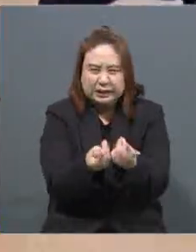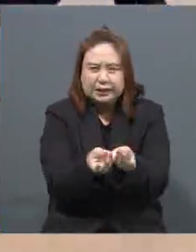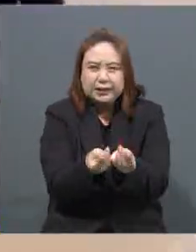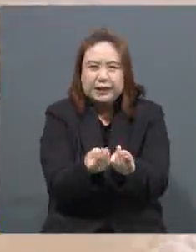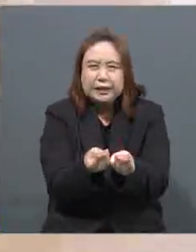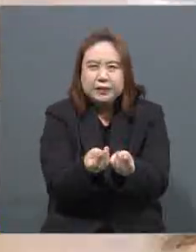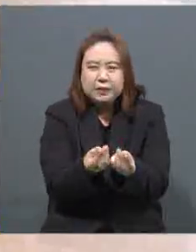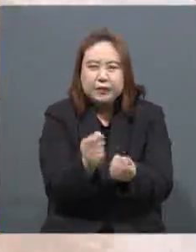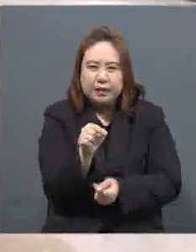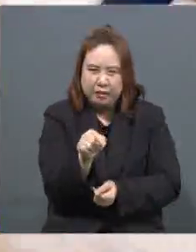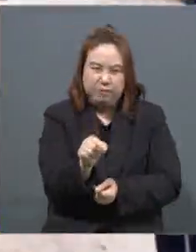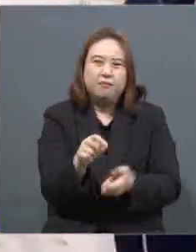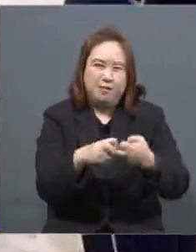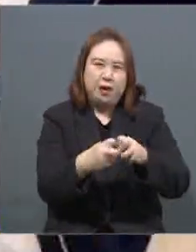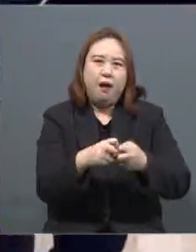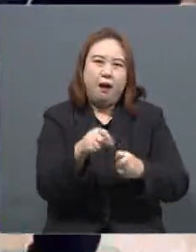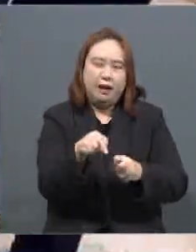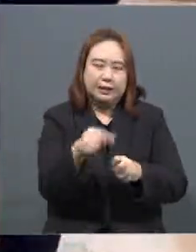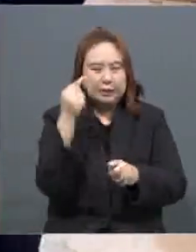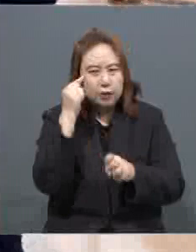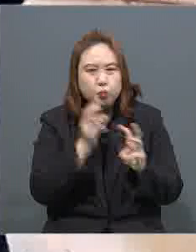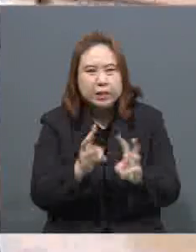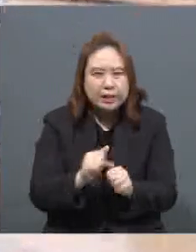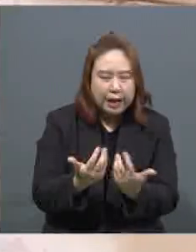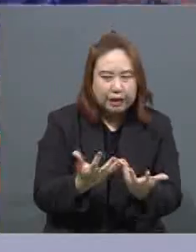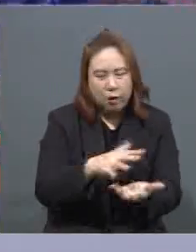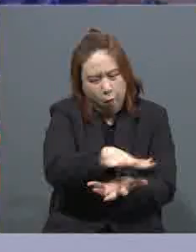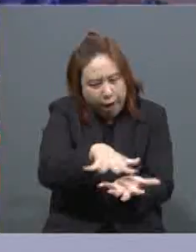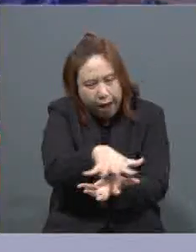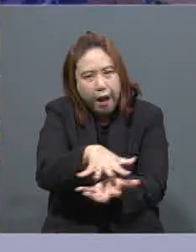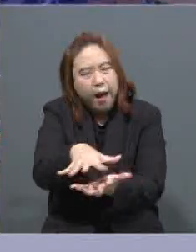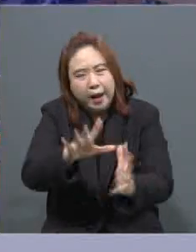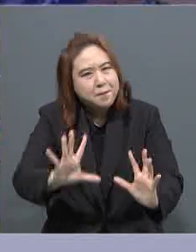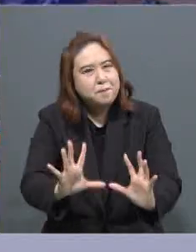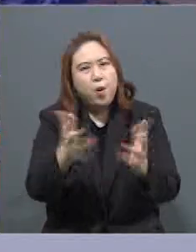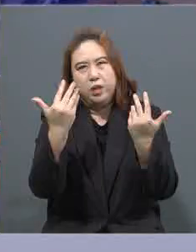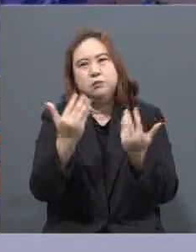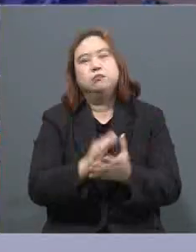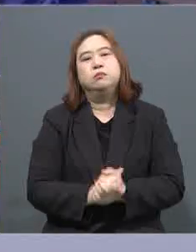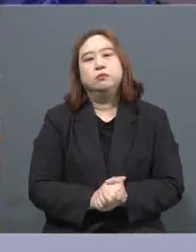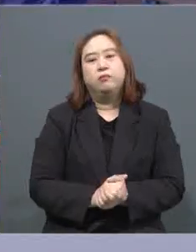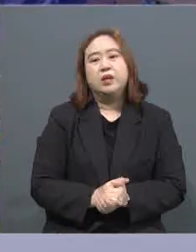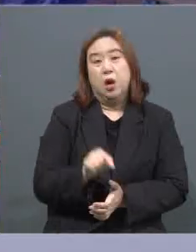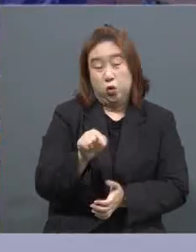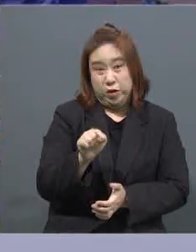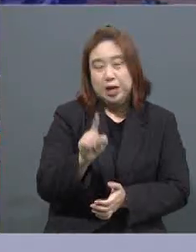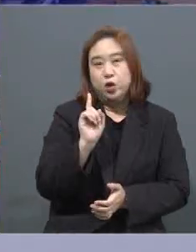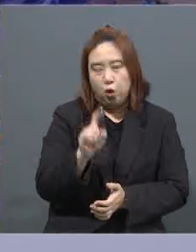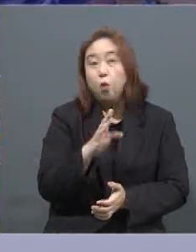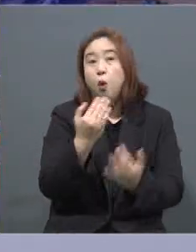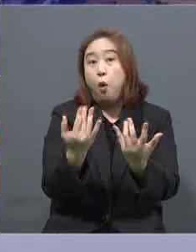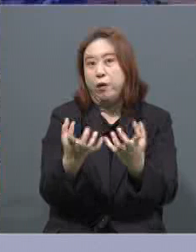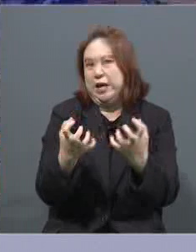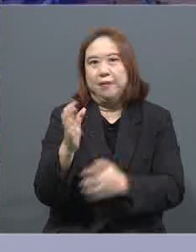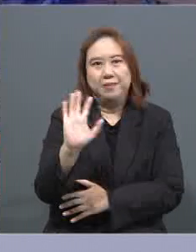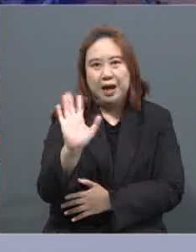ว่าเป็นอุปสรรคสำคัญเลยที่ทำอย่างไรต้องกำจัดออกให้หมดโดยเร็วในขณะที่มันยังไม่แข็งตัว ครับ เ